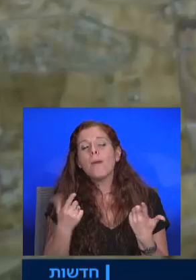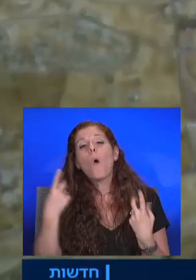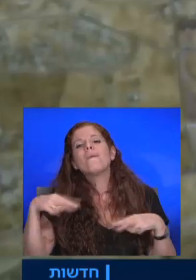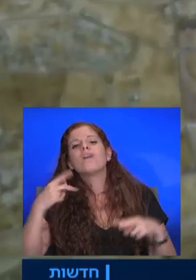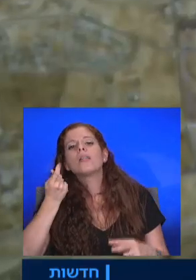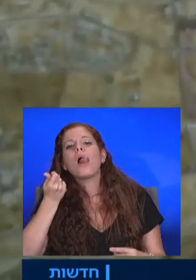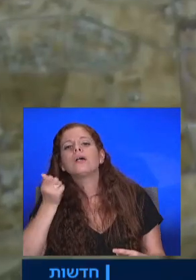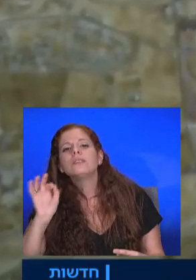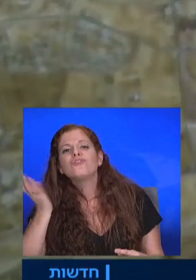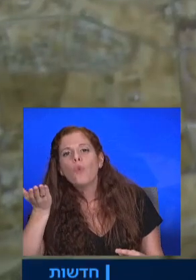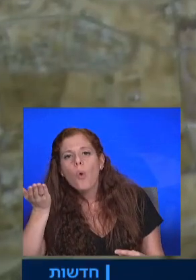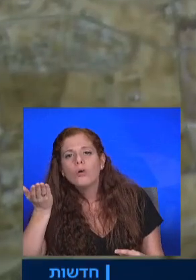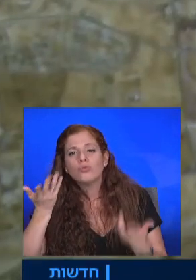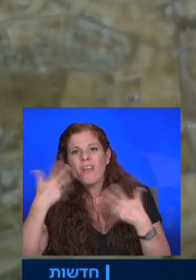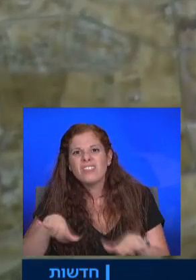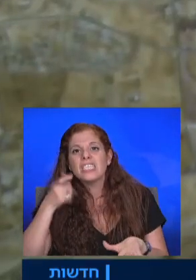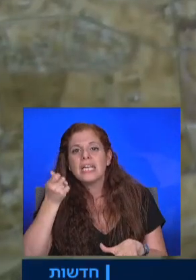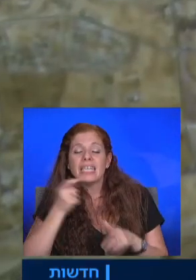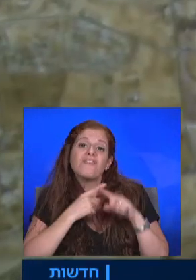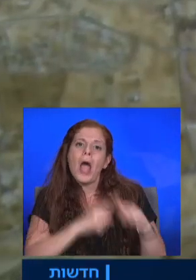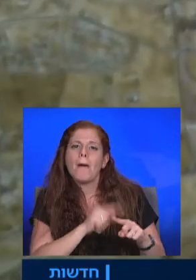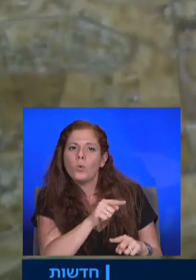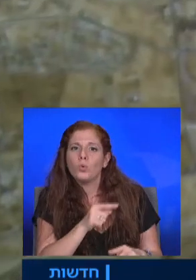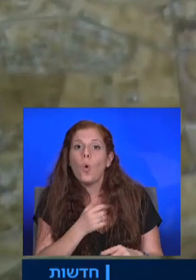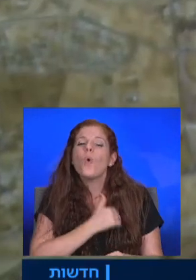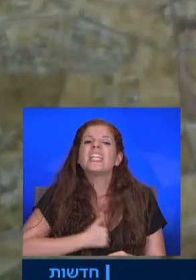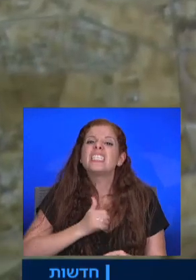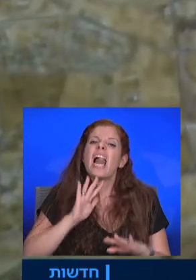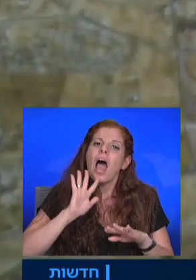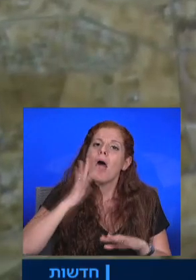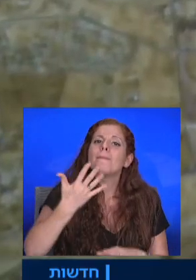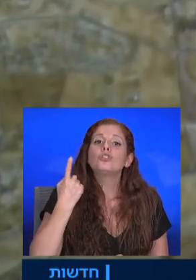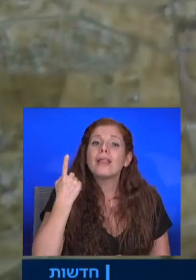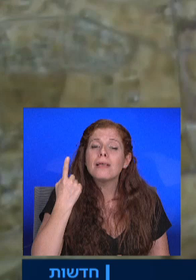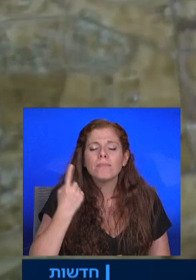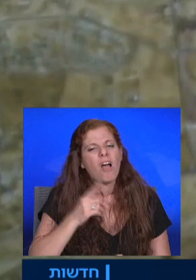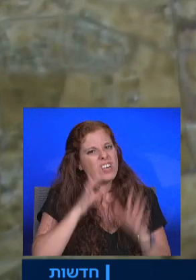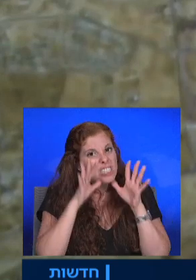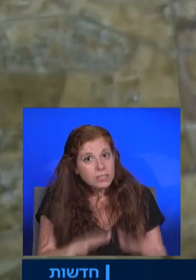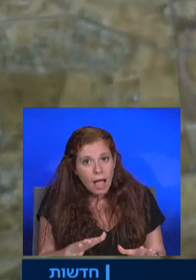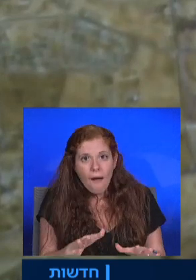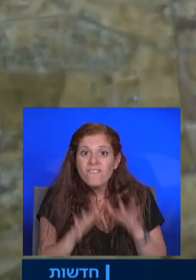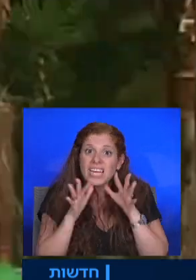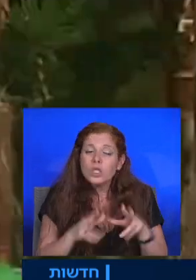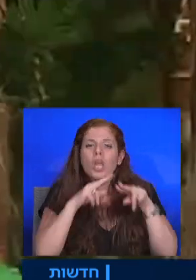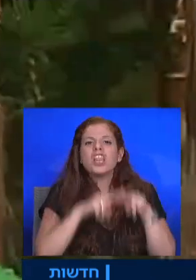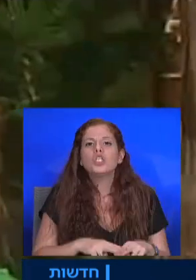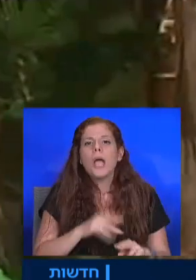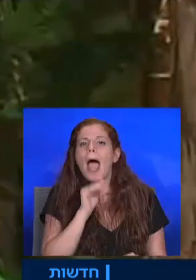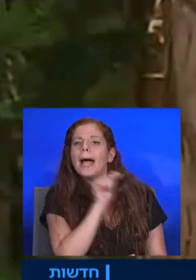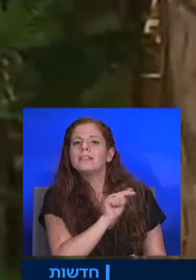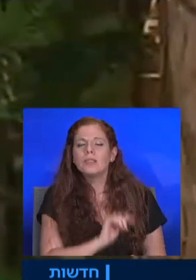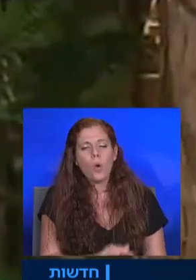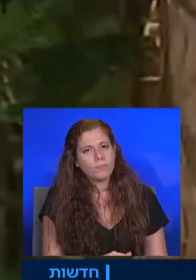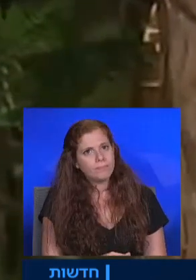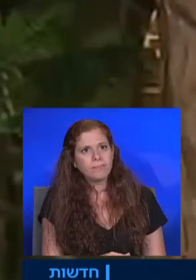שפשוט מאוד יחרימו אותו. התנצל אחרי 5 שנים, אבל השנאה והגזענות נשארה בלב שלו עם כל הצער. הבוקר כבר